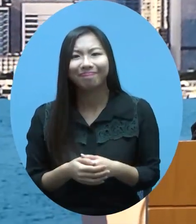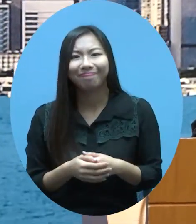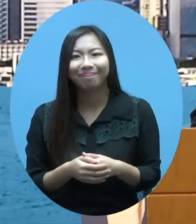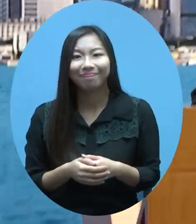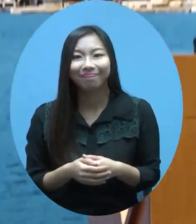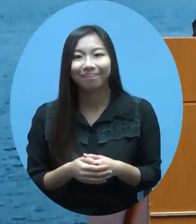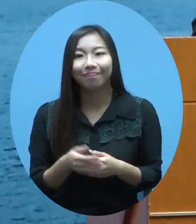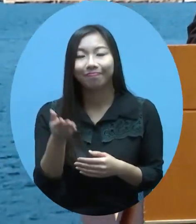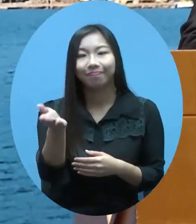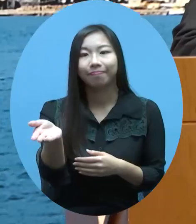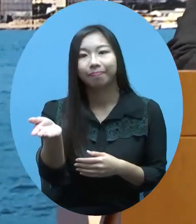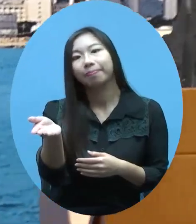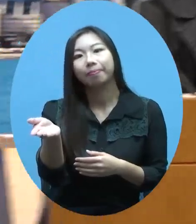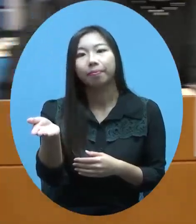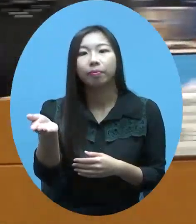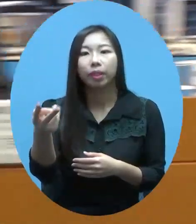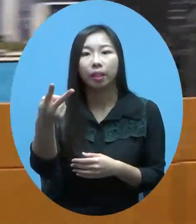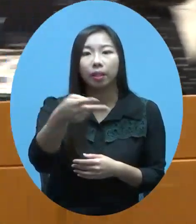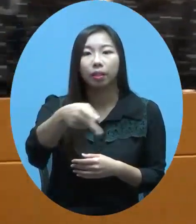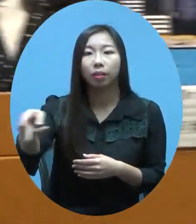下一位呢邊第二行。